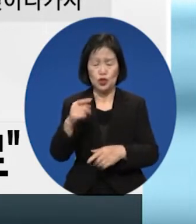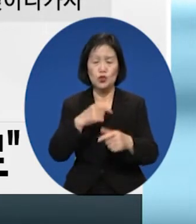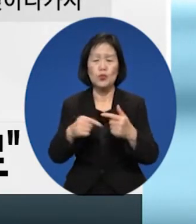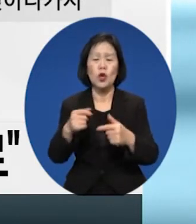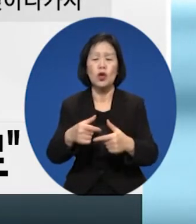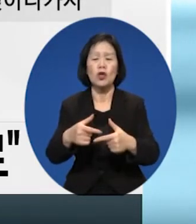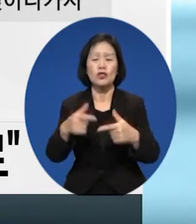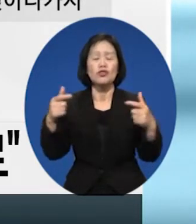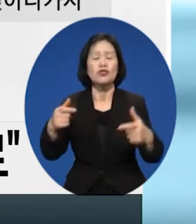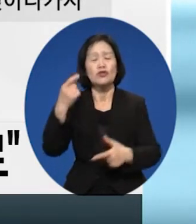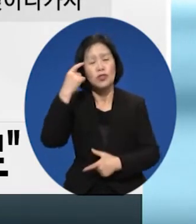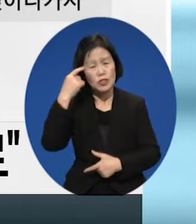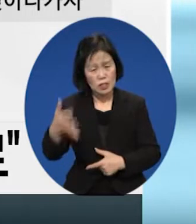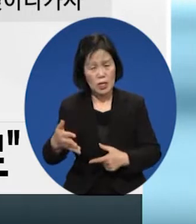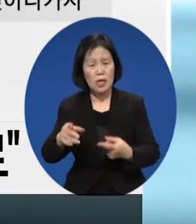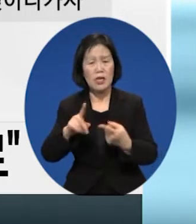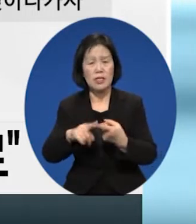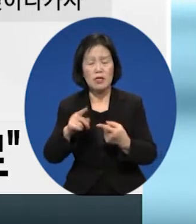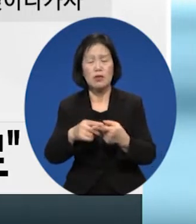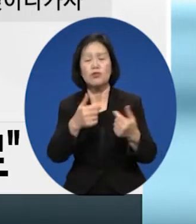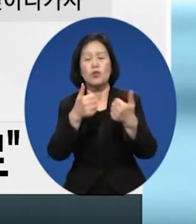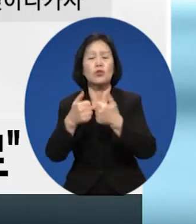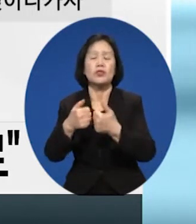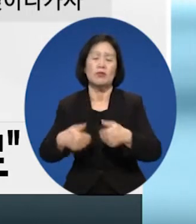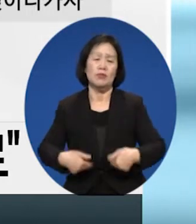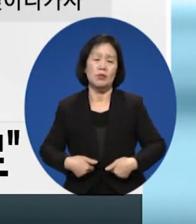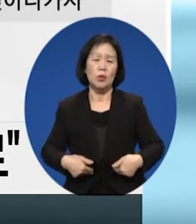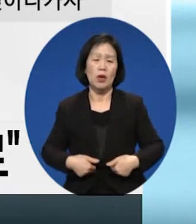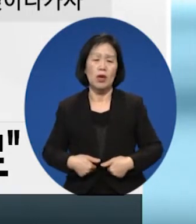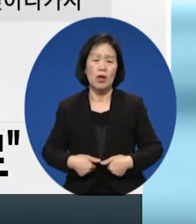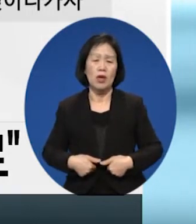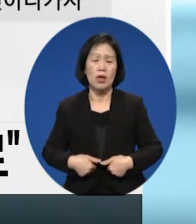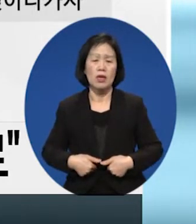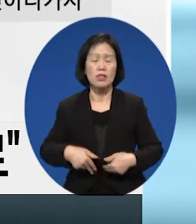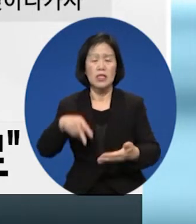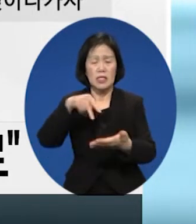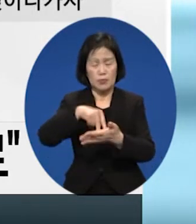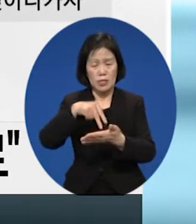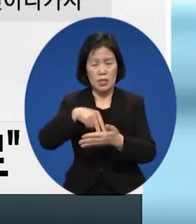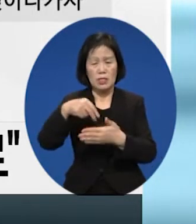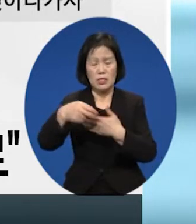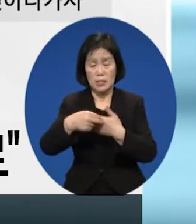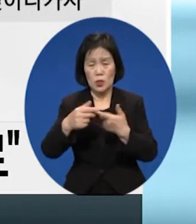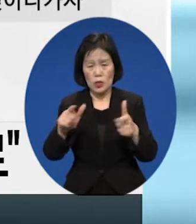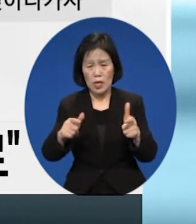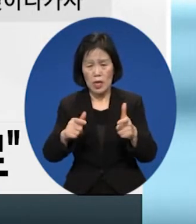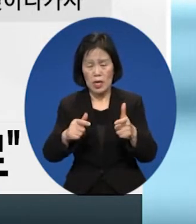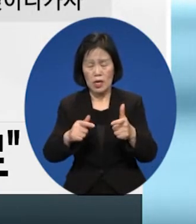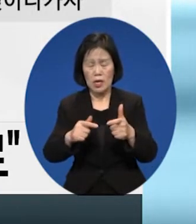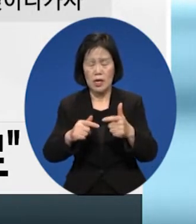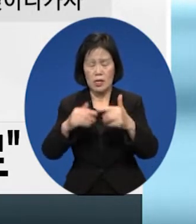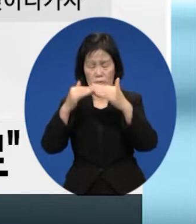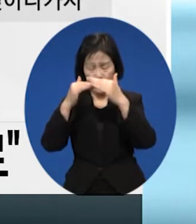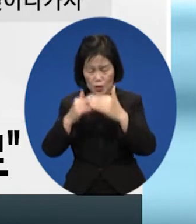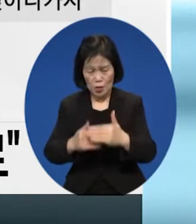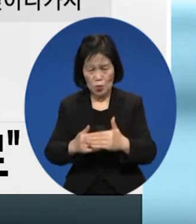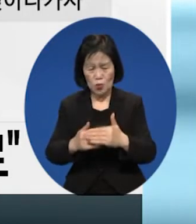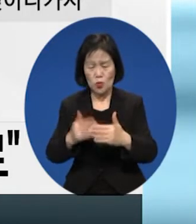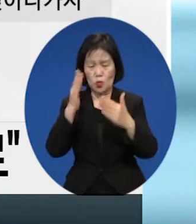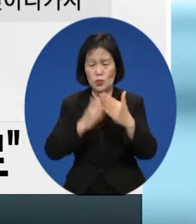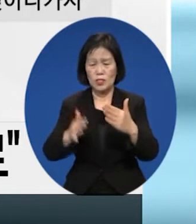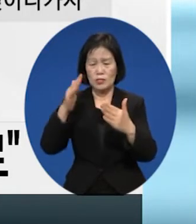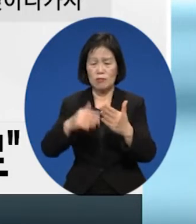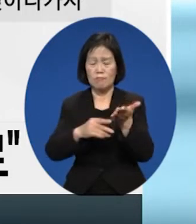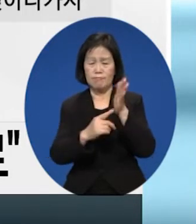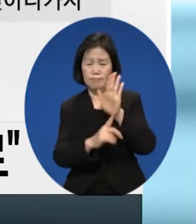것이냐. 그런 부분에 대해서는 다시 논의해 보면 되는 것이죠. 그러면 그 입장을 의료계가 여러 가지 그 채널이나 아니면 본인들의 공식적인 입장을